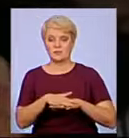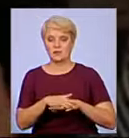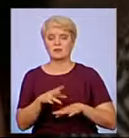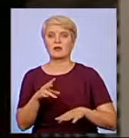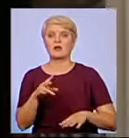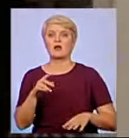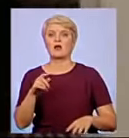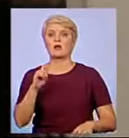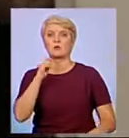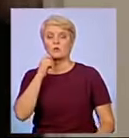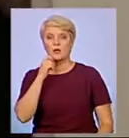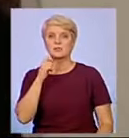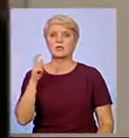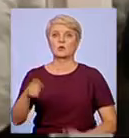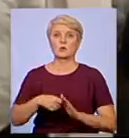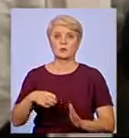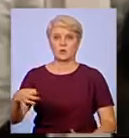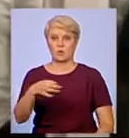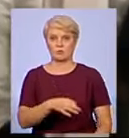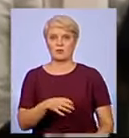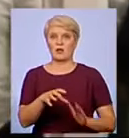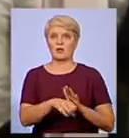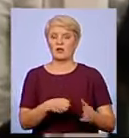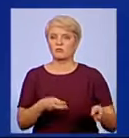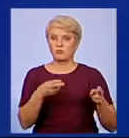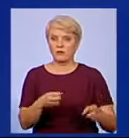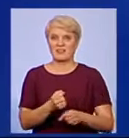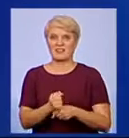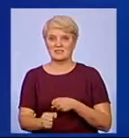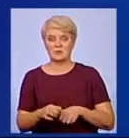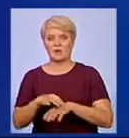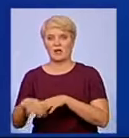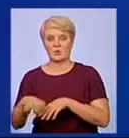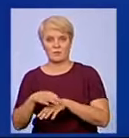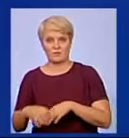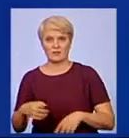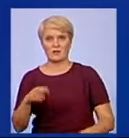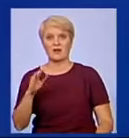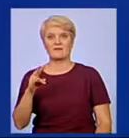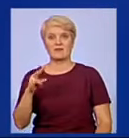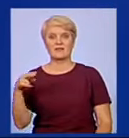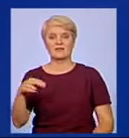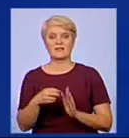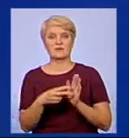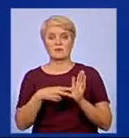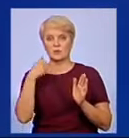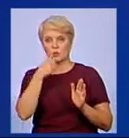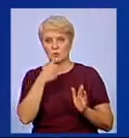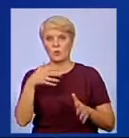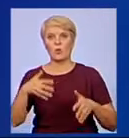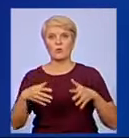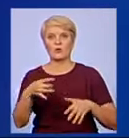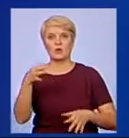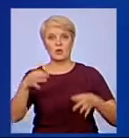території Луганської та Донецької областей. Йшлося, зокрема, про пограбування, насильство і катування. У квітні 2017 року Оболонський райсуд